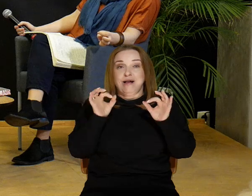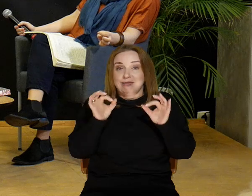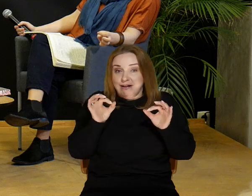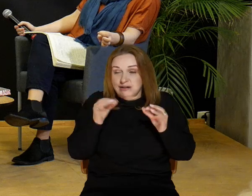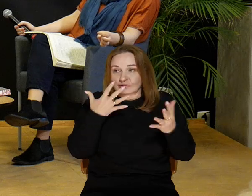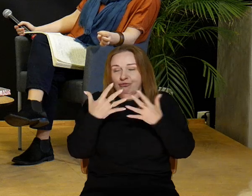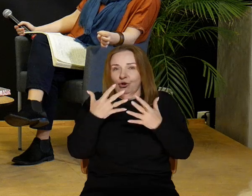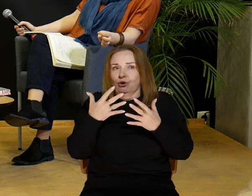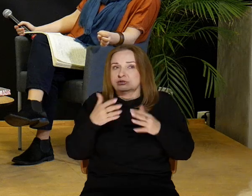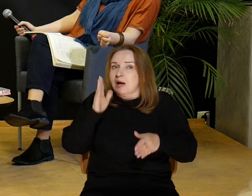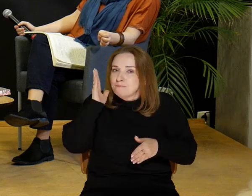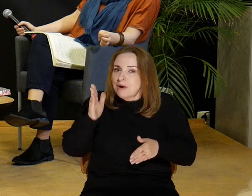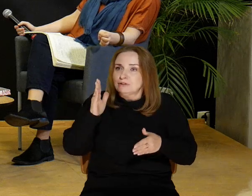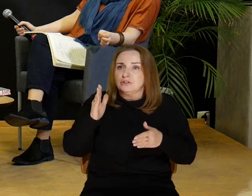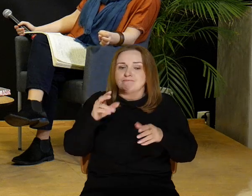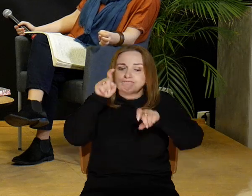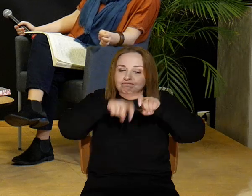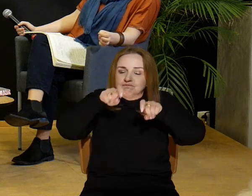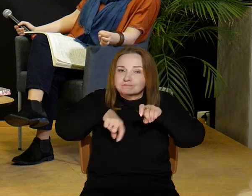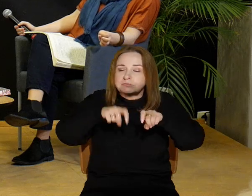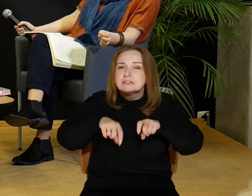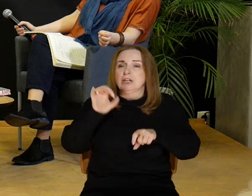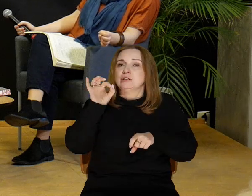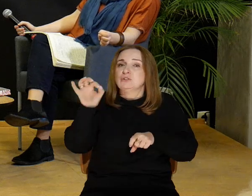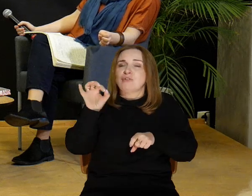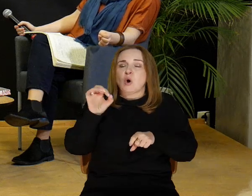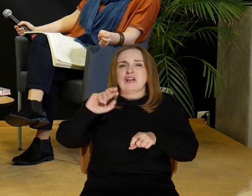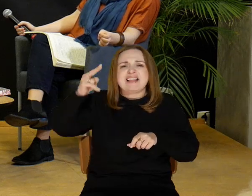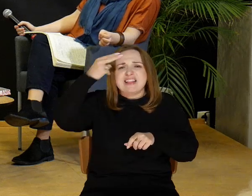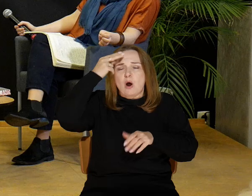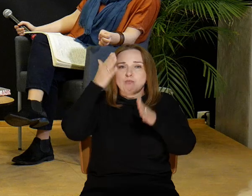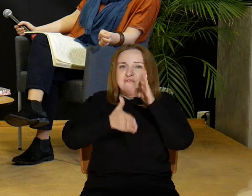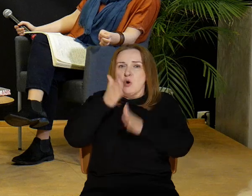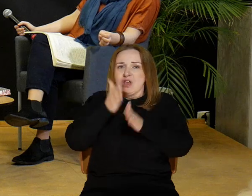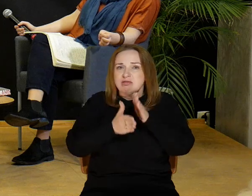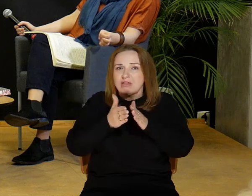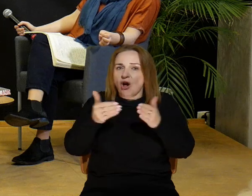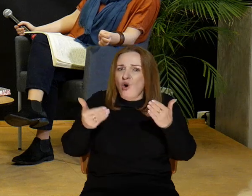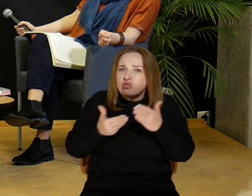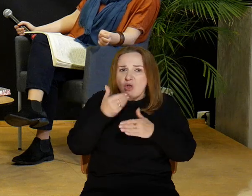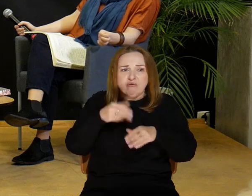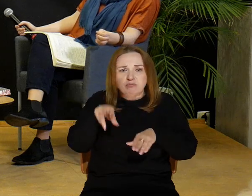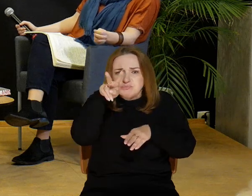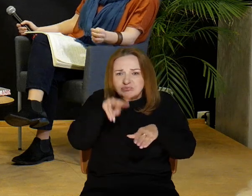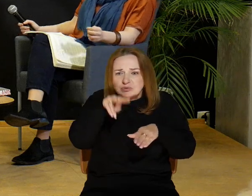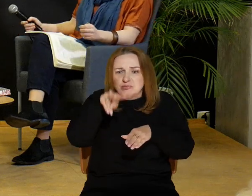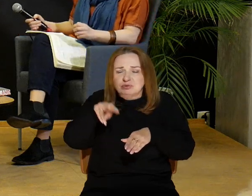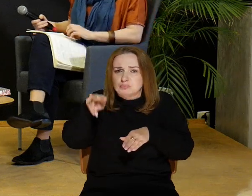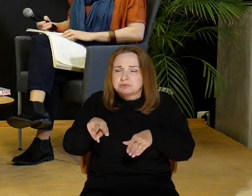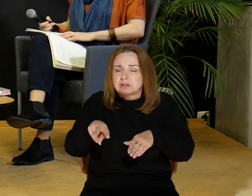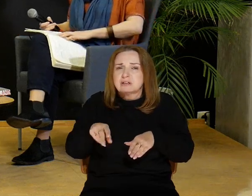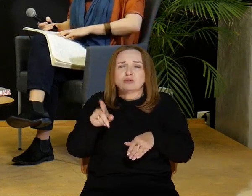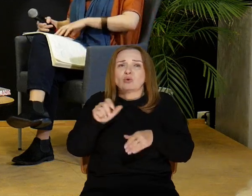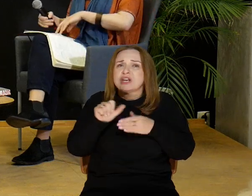odkrywanie historii traumatycznej, znaczy tej traumy wojennej. To znaczy trauma wojenna już nie tylko tak jak w książkach na przykład Mikołaja Grünberga